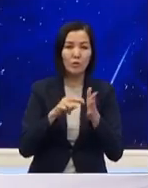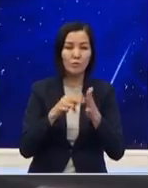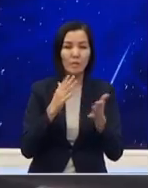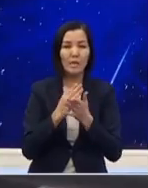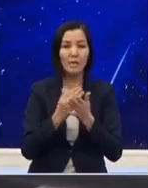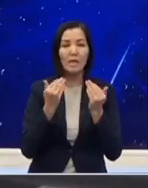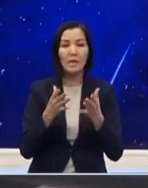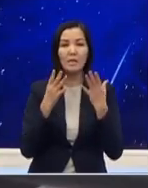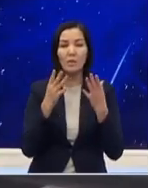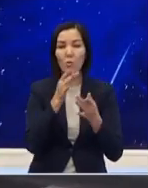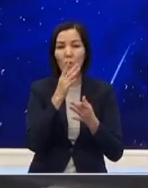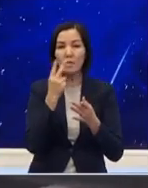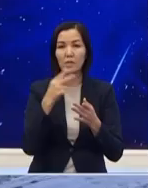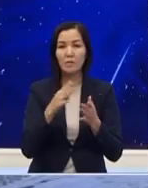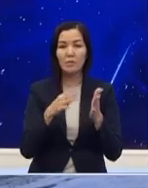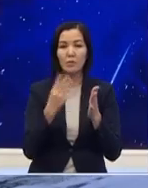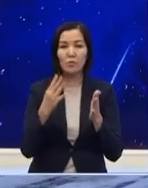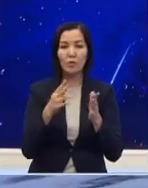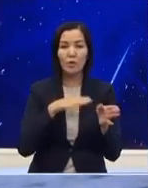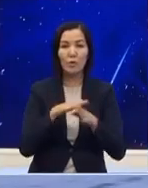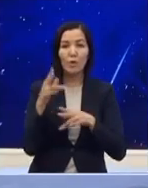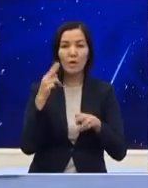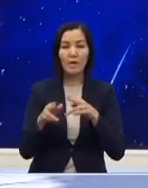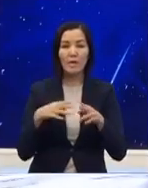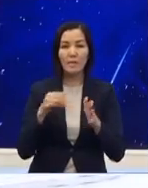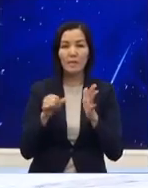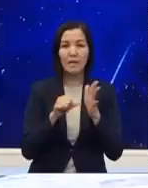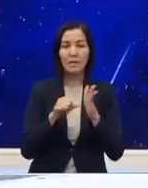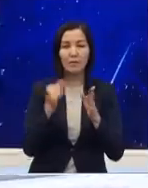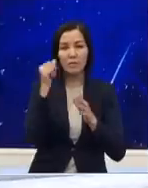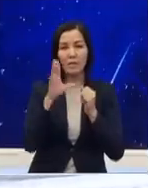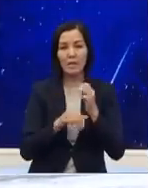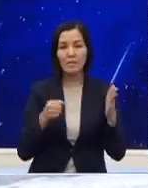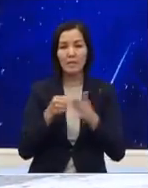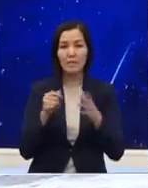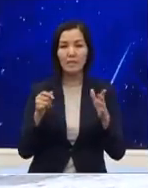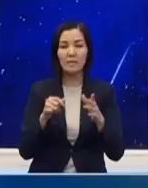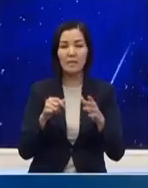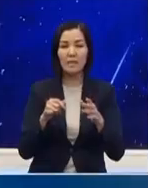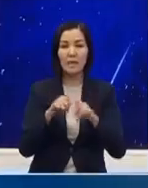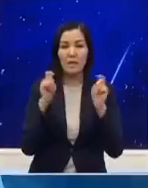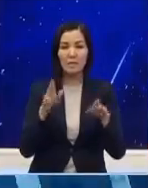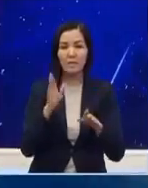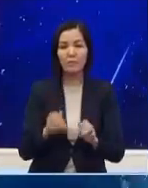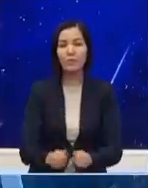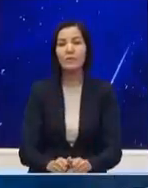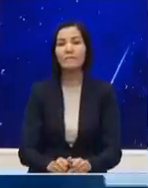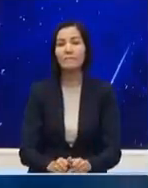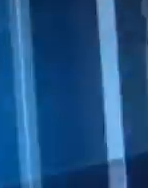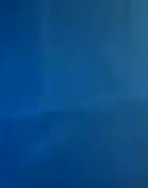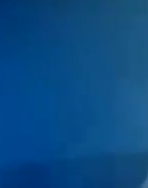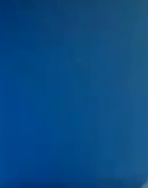жоспарланған. Қазіргі уақытта оның 24-ті толық аяқталып отыр. Алтауы жыл аяғына дейін ел игілігіне берілмек. Медет Шумабай, Жайық